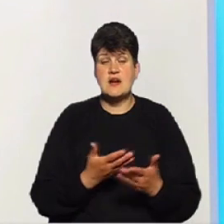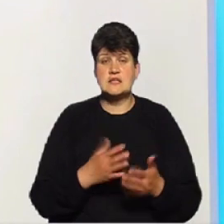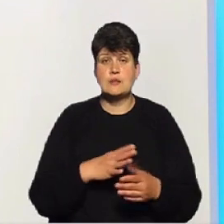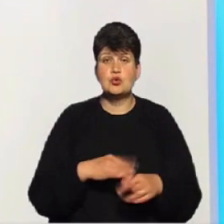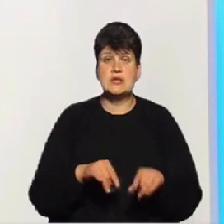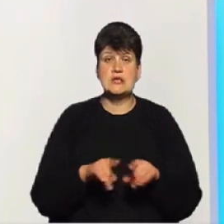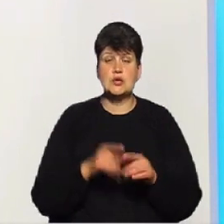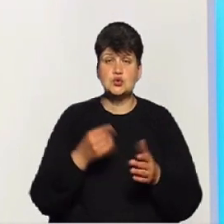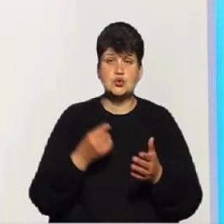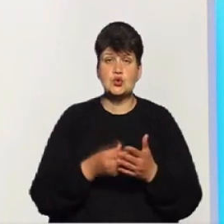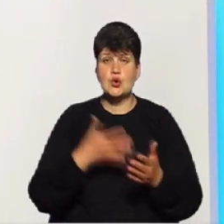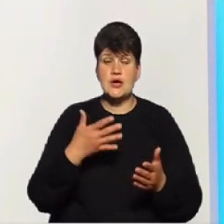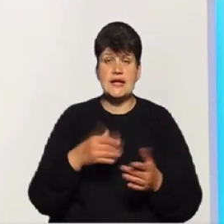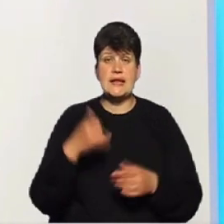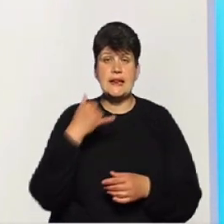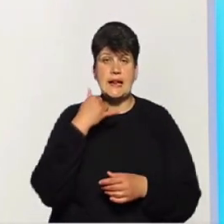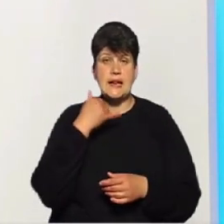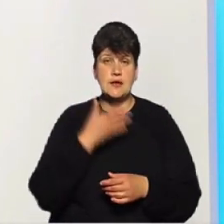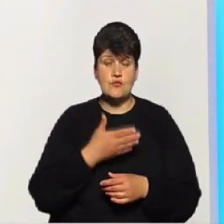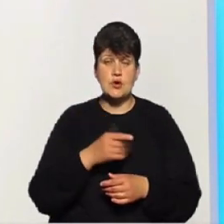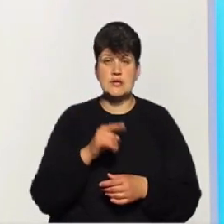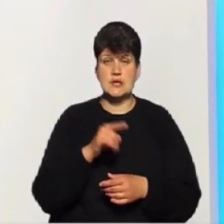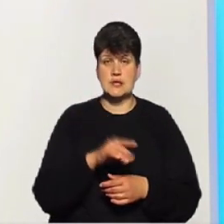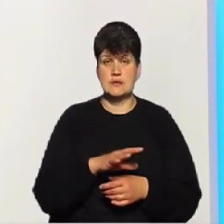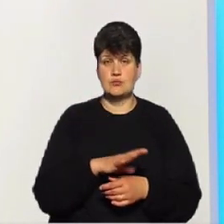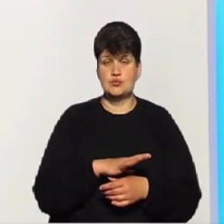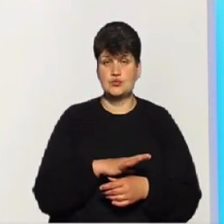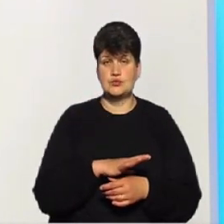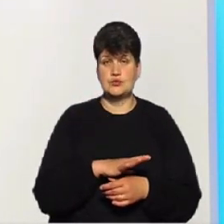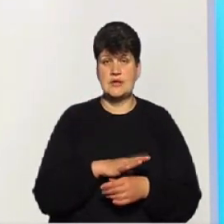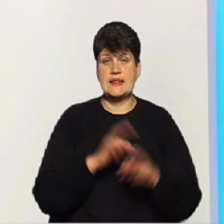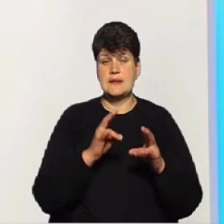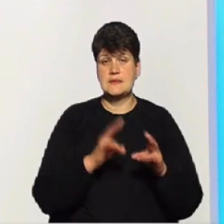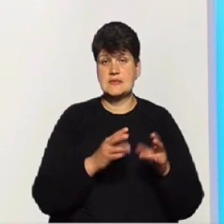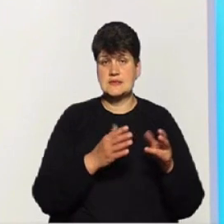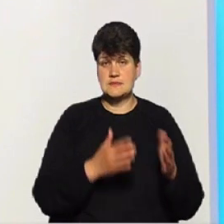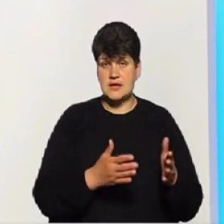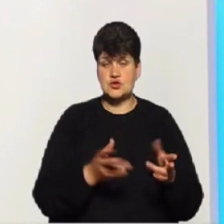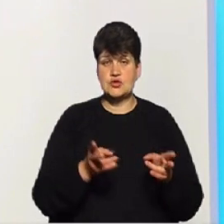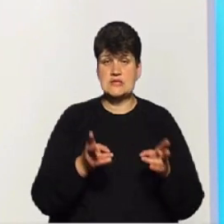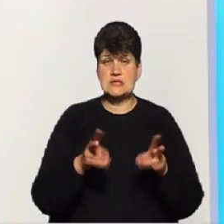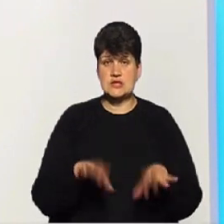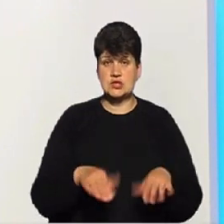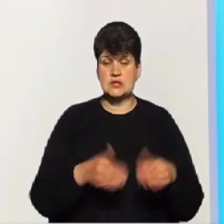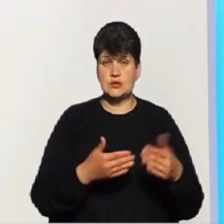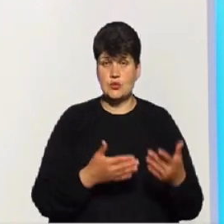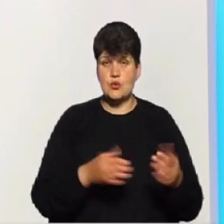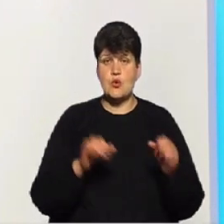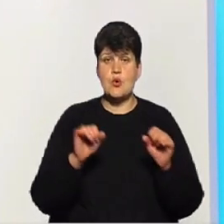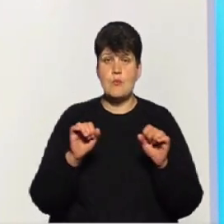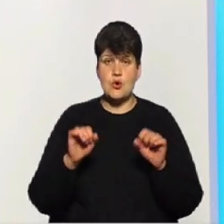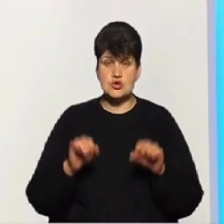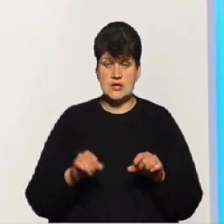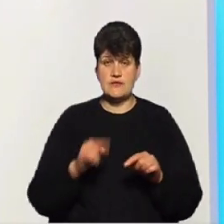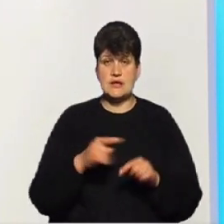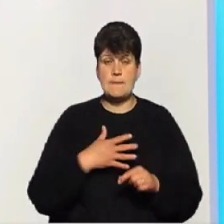дорогий телефон, і їм було, очевидно, небезпечно його залишити. Так, можливо, вони